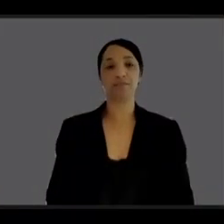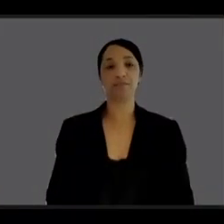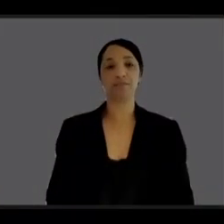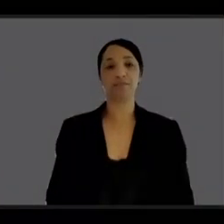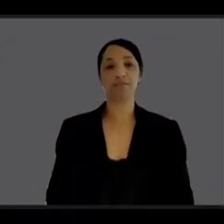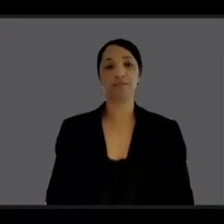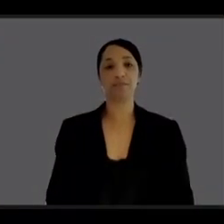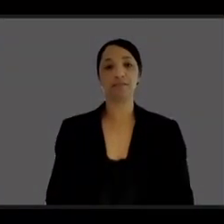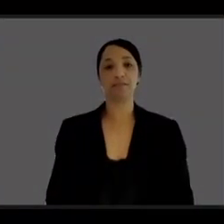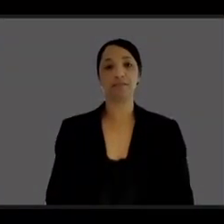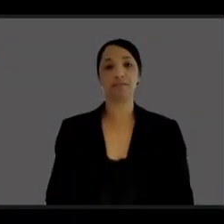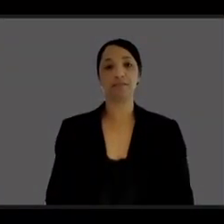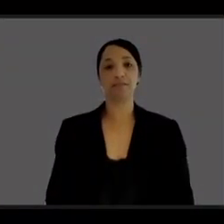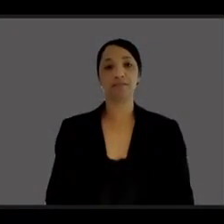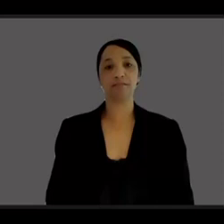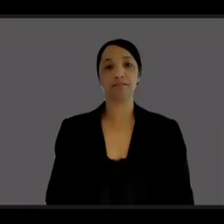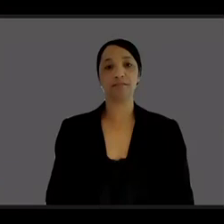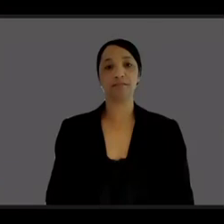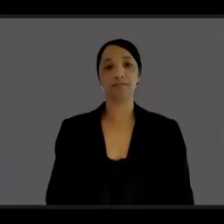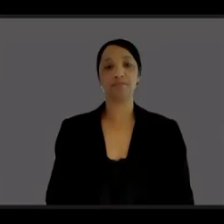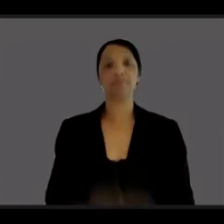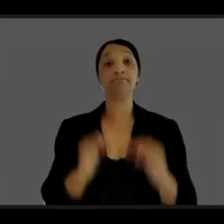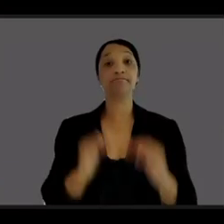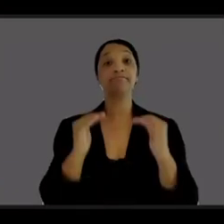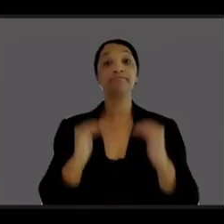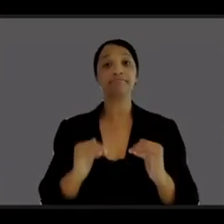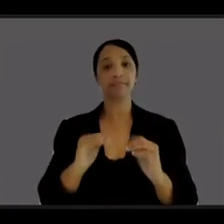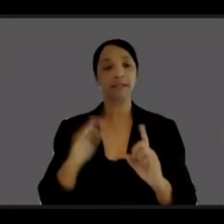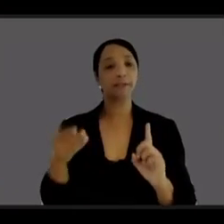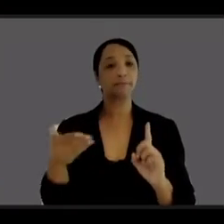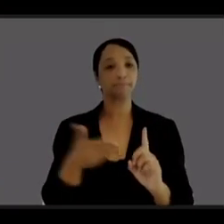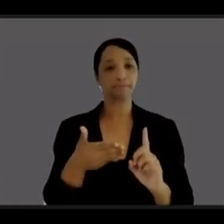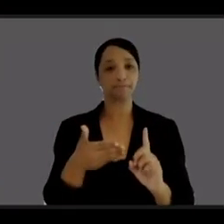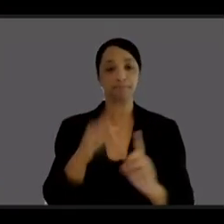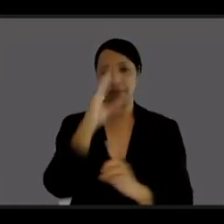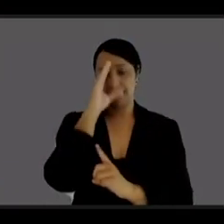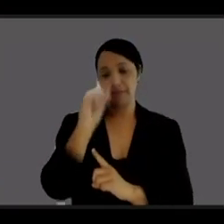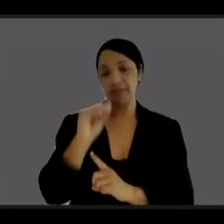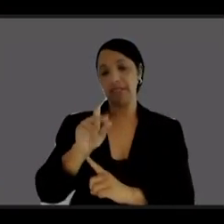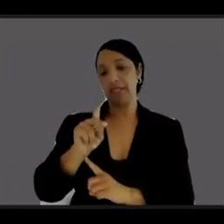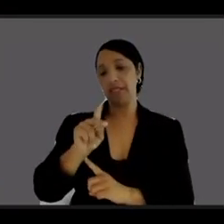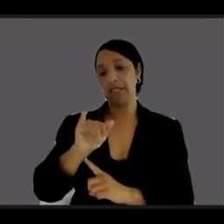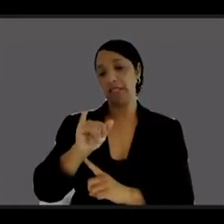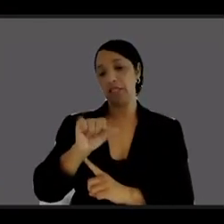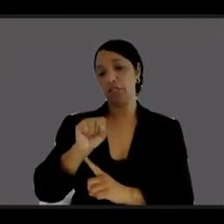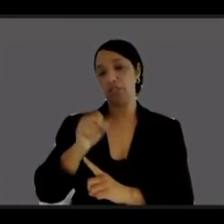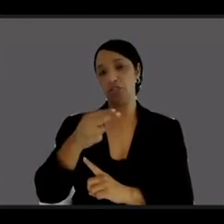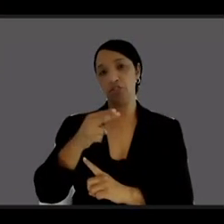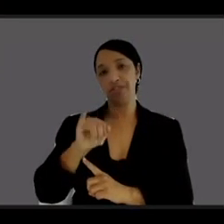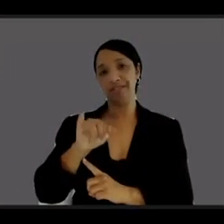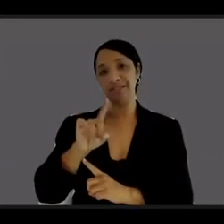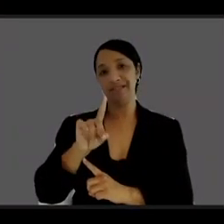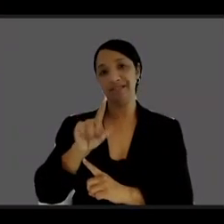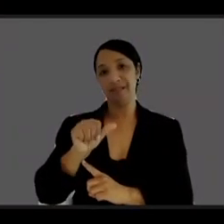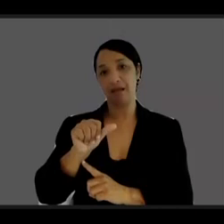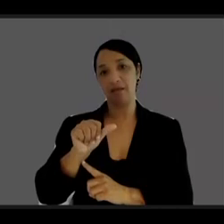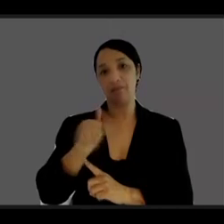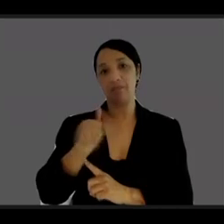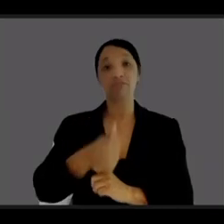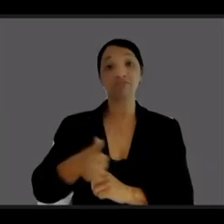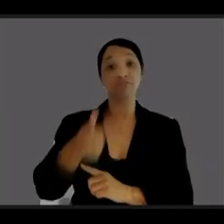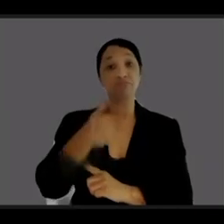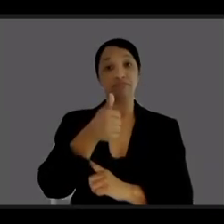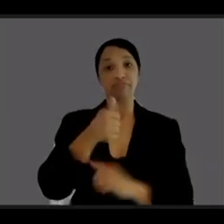Next, I invite His Excellency Mr. Kishida Fumio, the Prime Minister of Japan, to deliver his